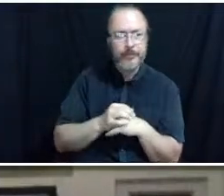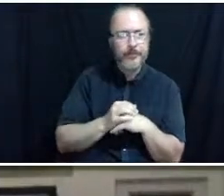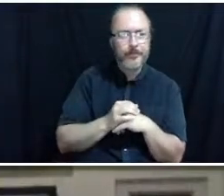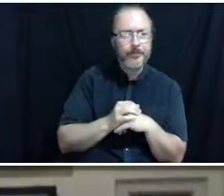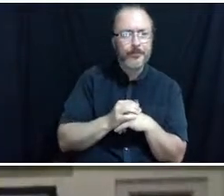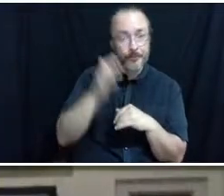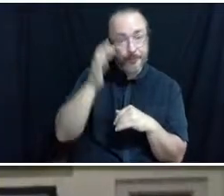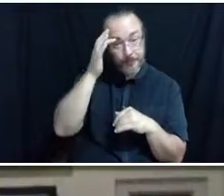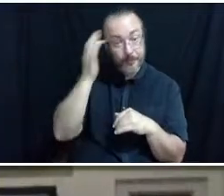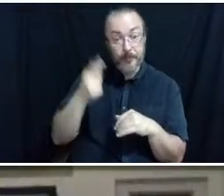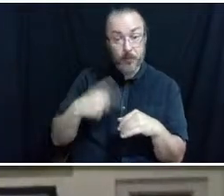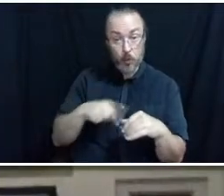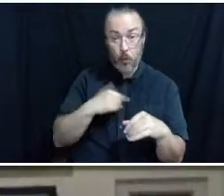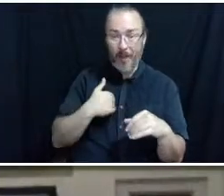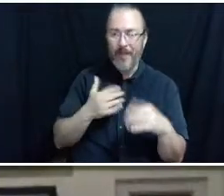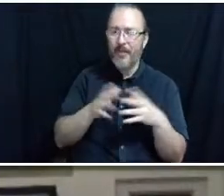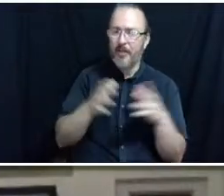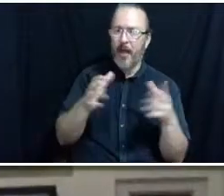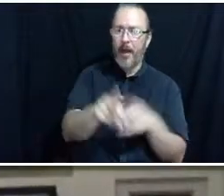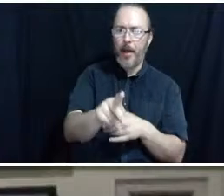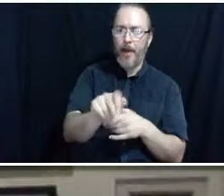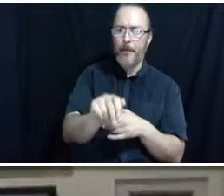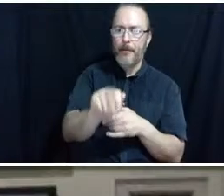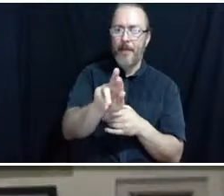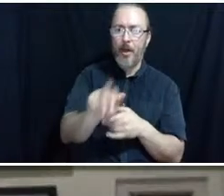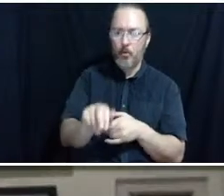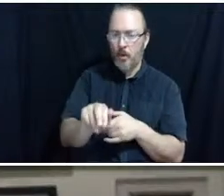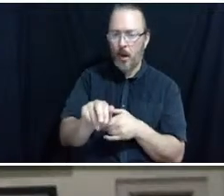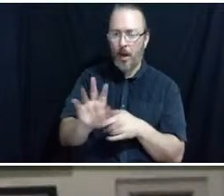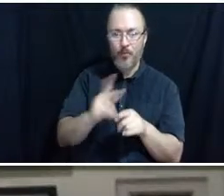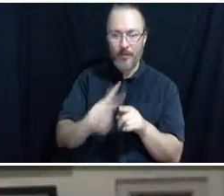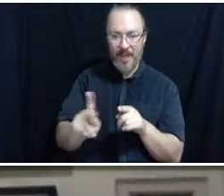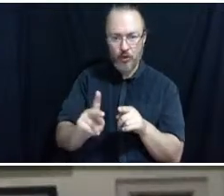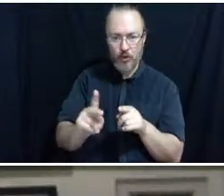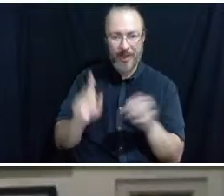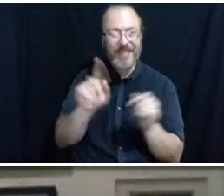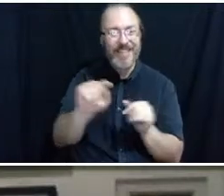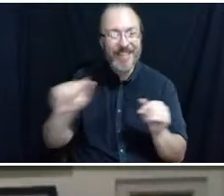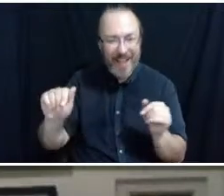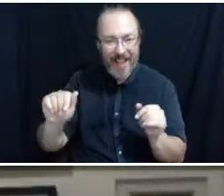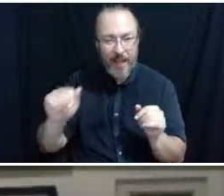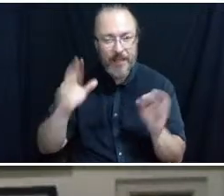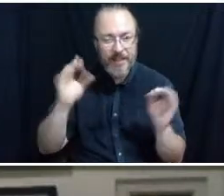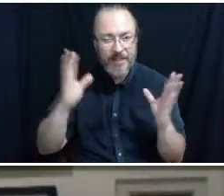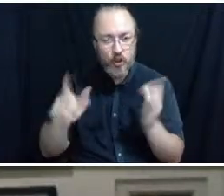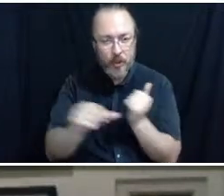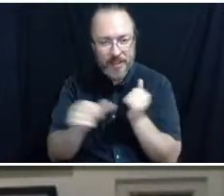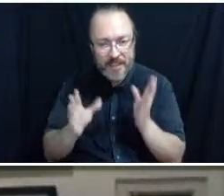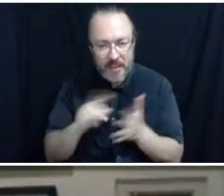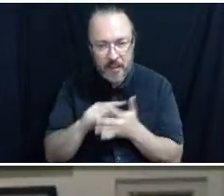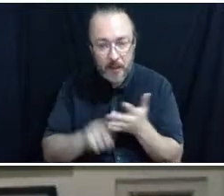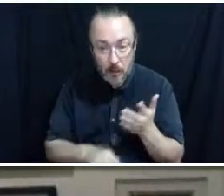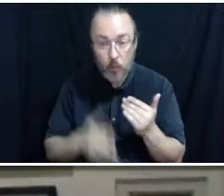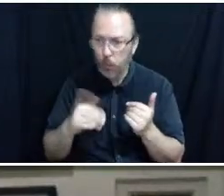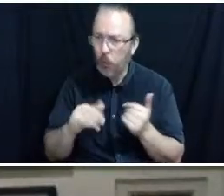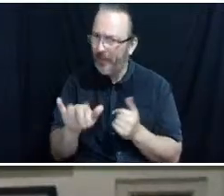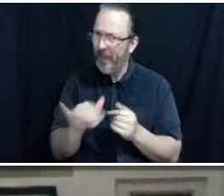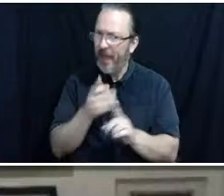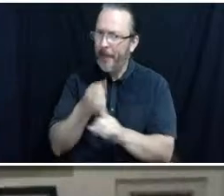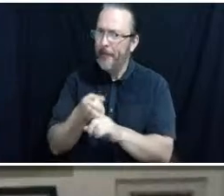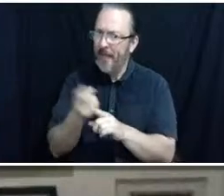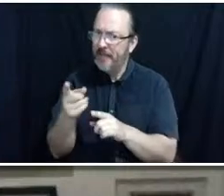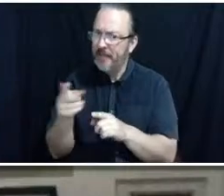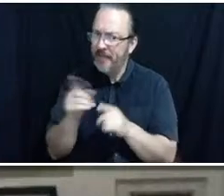Nous avons beaucoup de personnel d'appui qui apporte une aide dans les écoles et